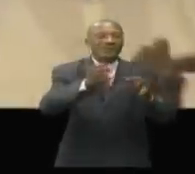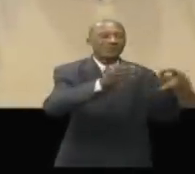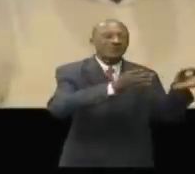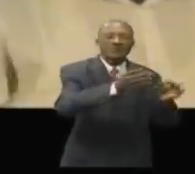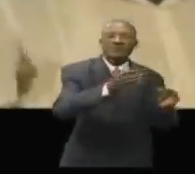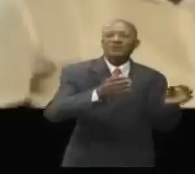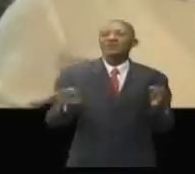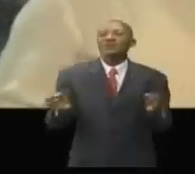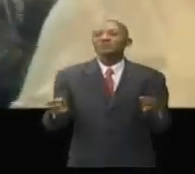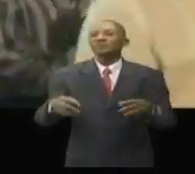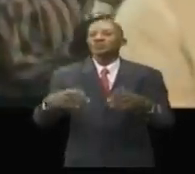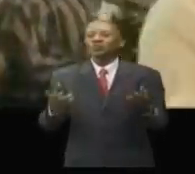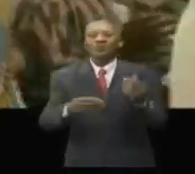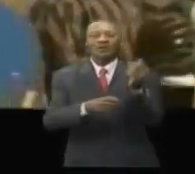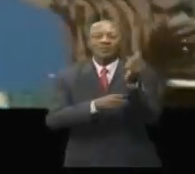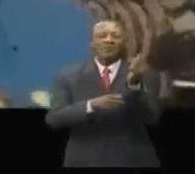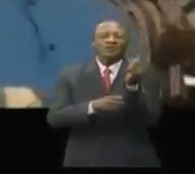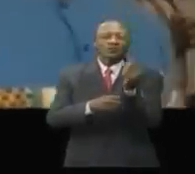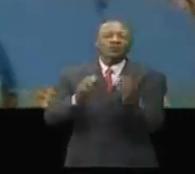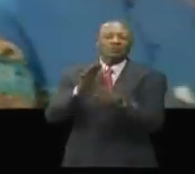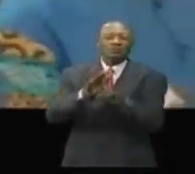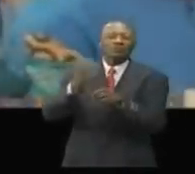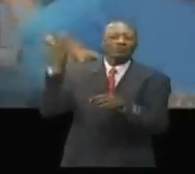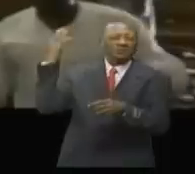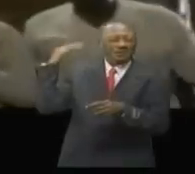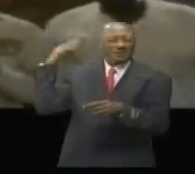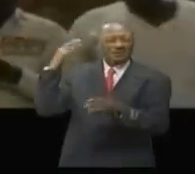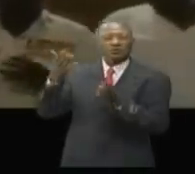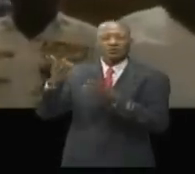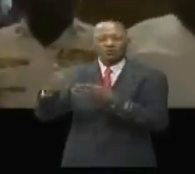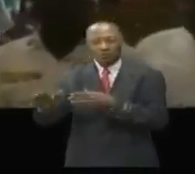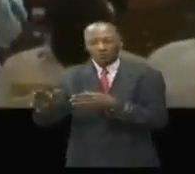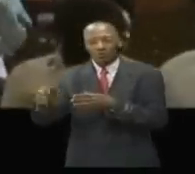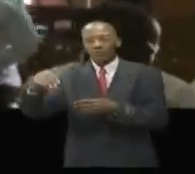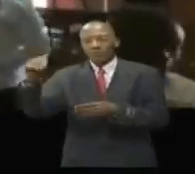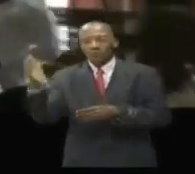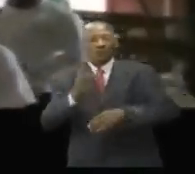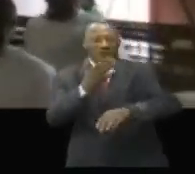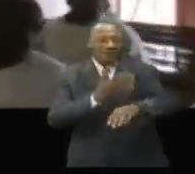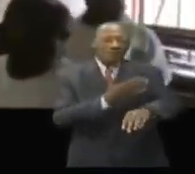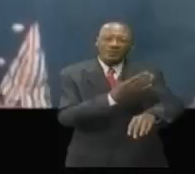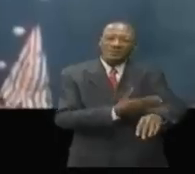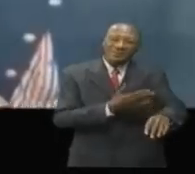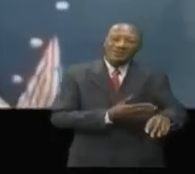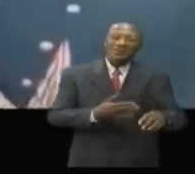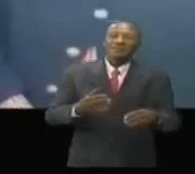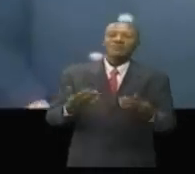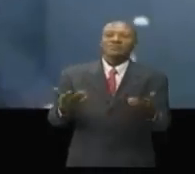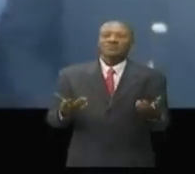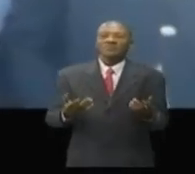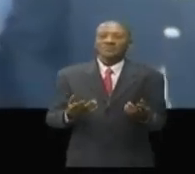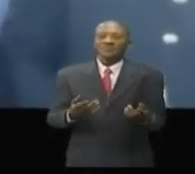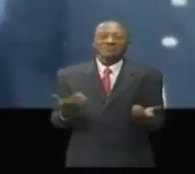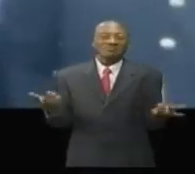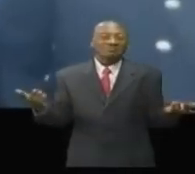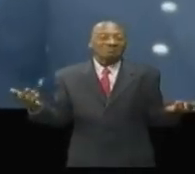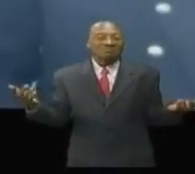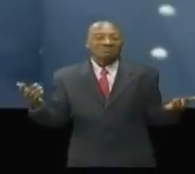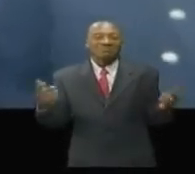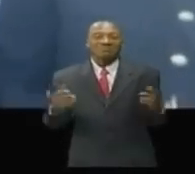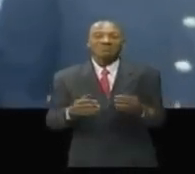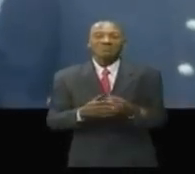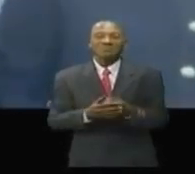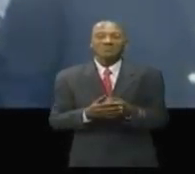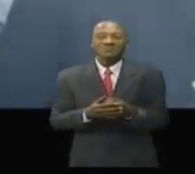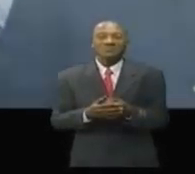main, Gracia Kayembe continue à inspirer bon nombre de ses semblables. Juste après la messe,